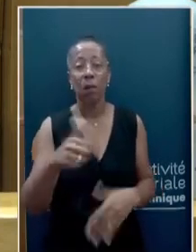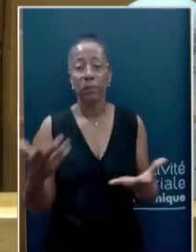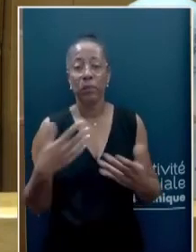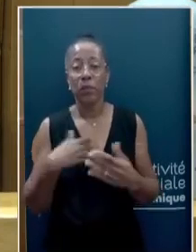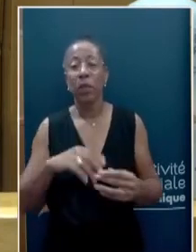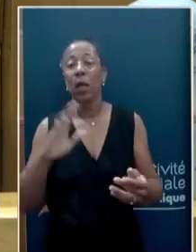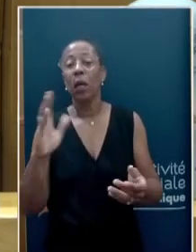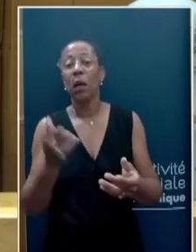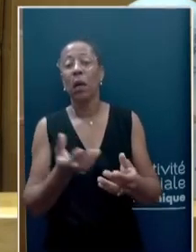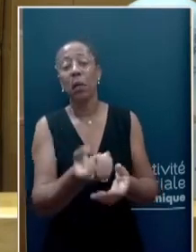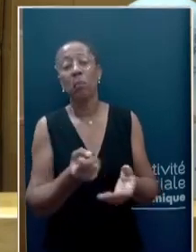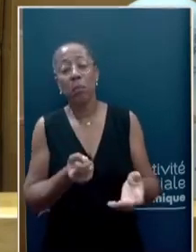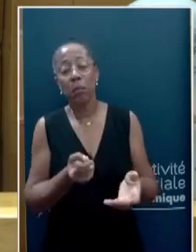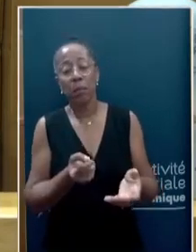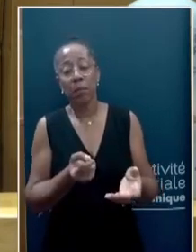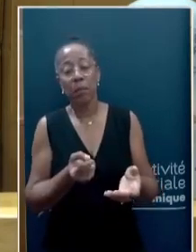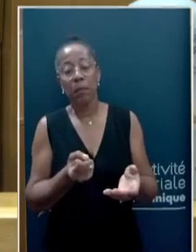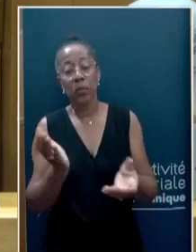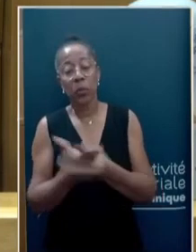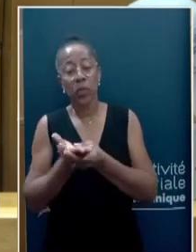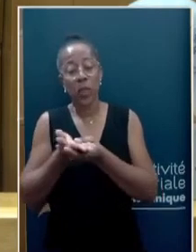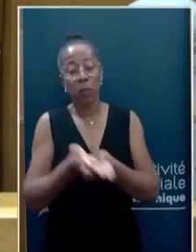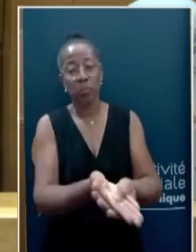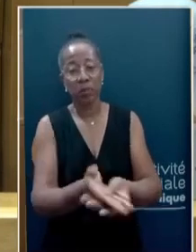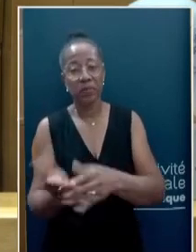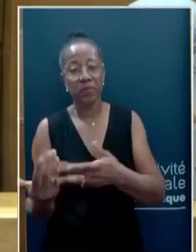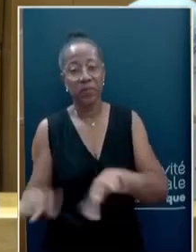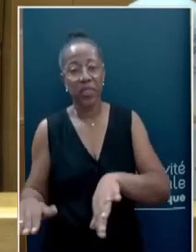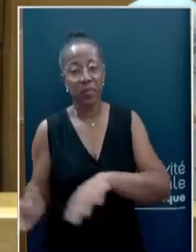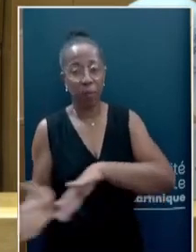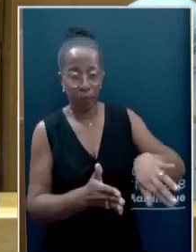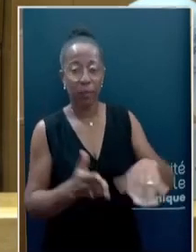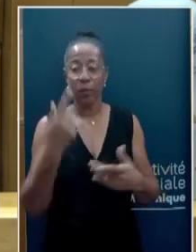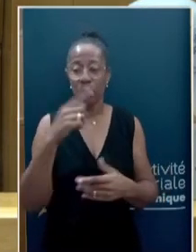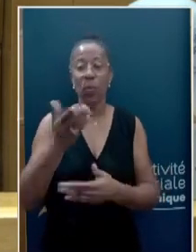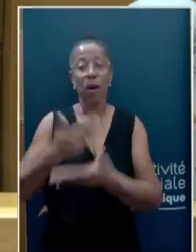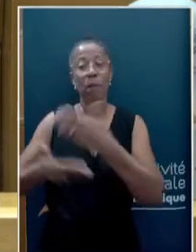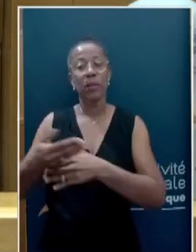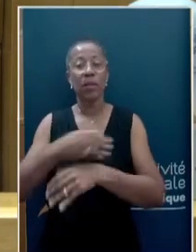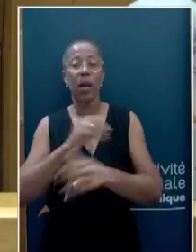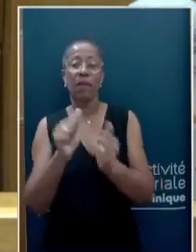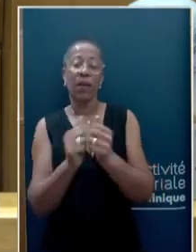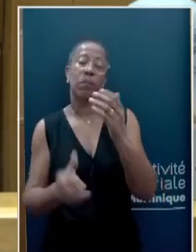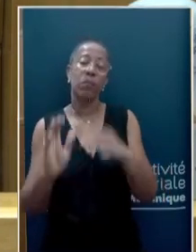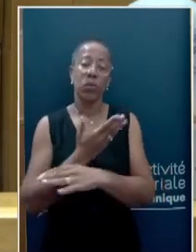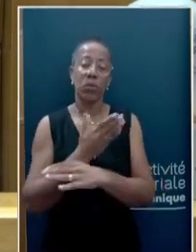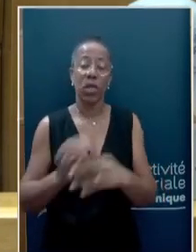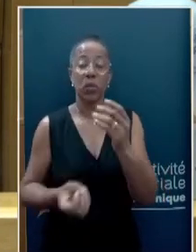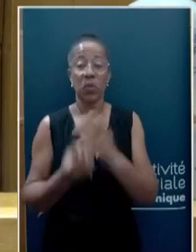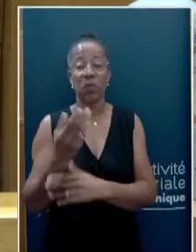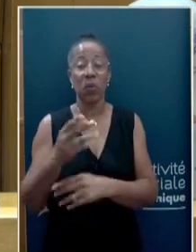un tiroir au profit de notre projet que mes collègues appellent